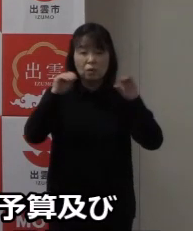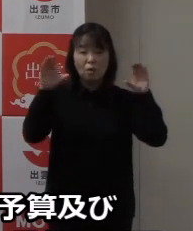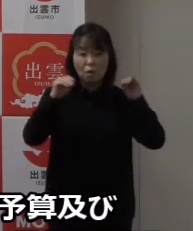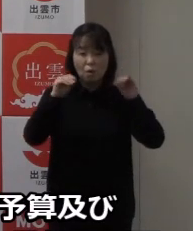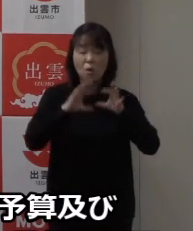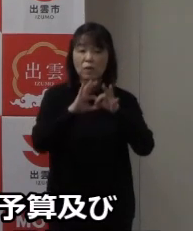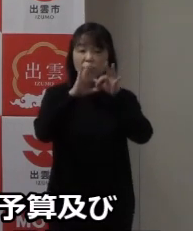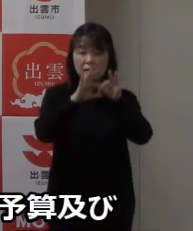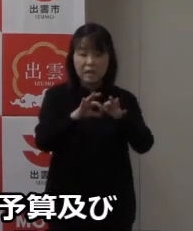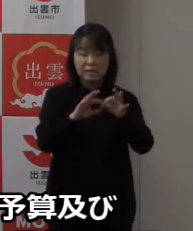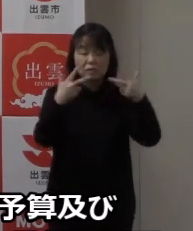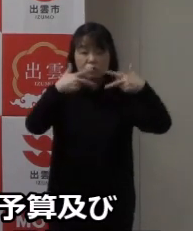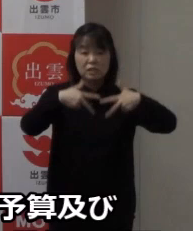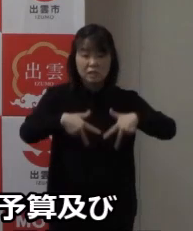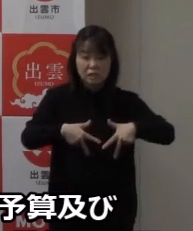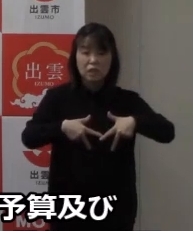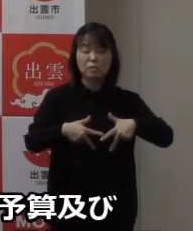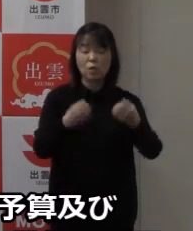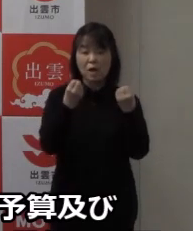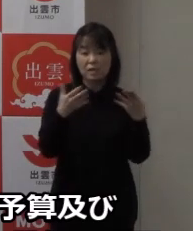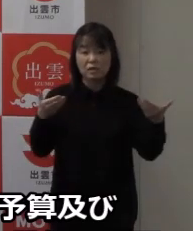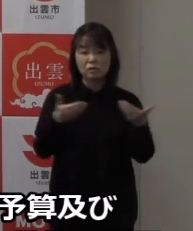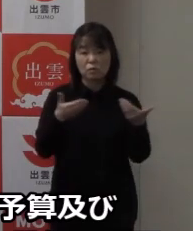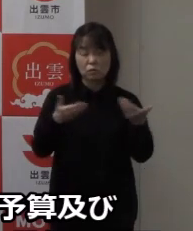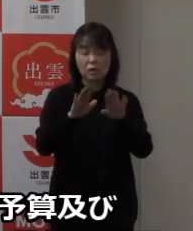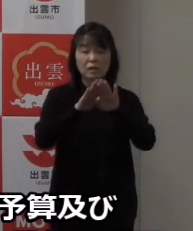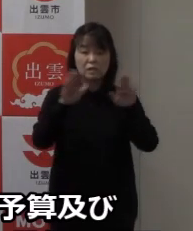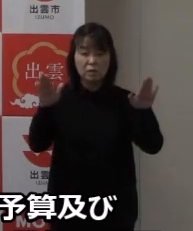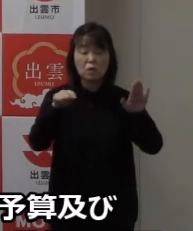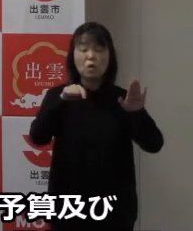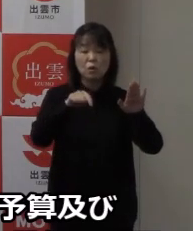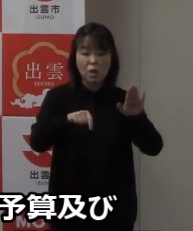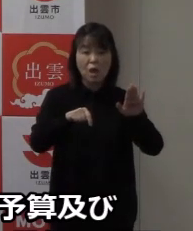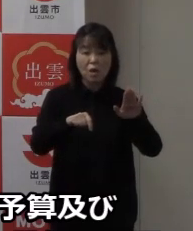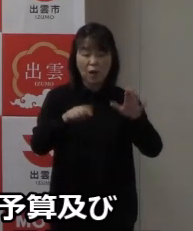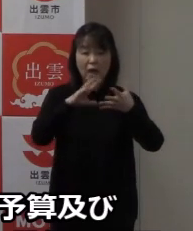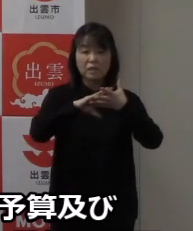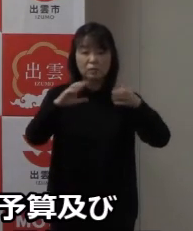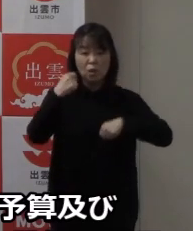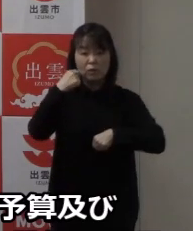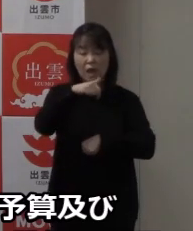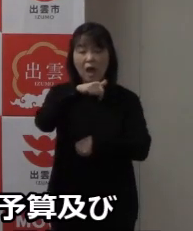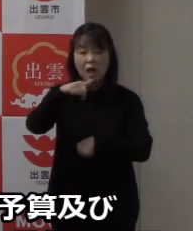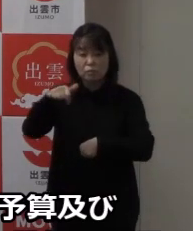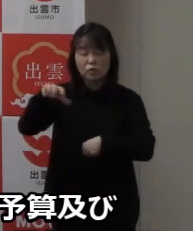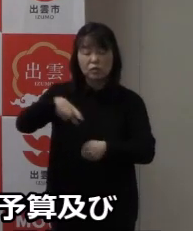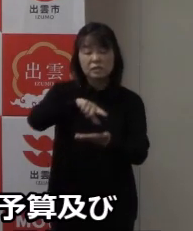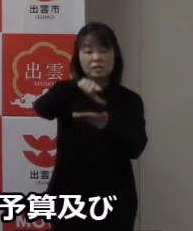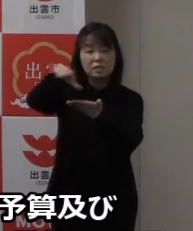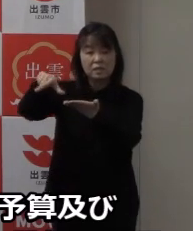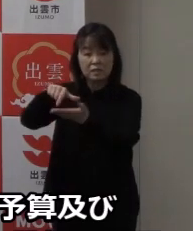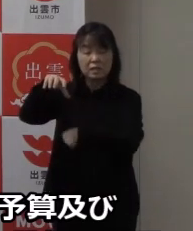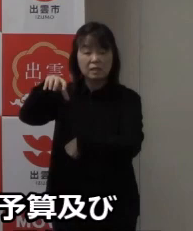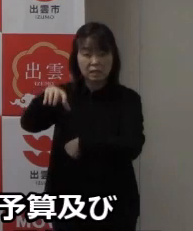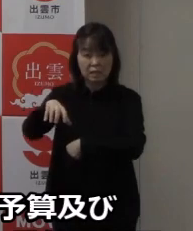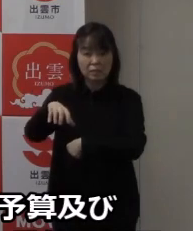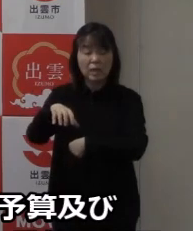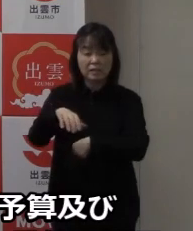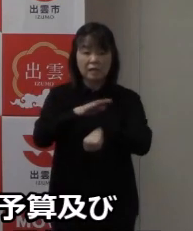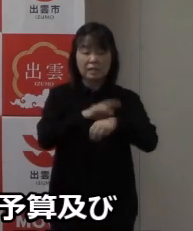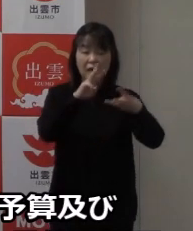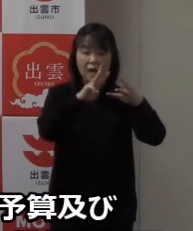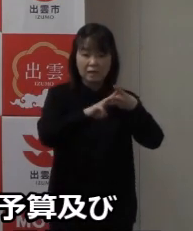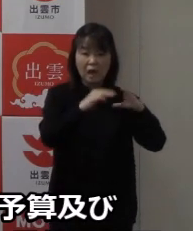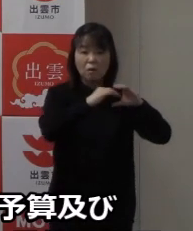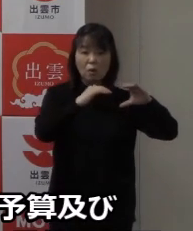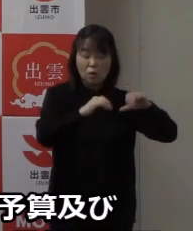業を新規で掲げました。これは出雲の南部上津日枝原浅山御立地区、また佐田多岐